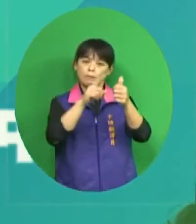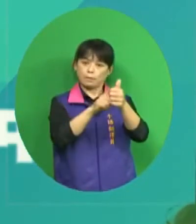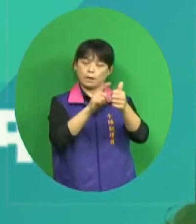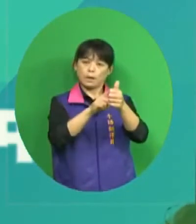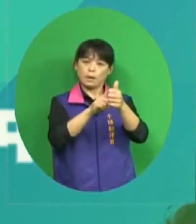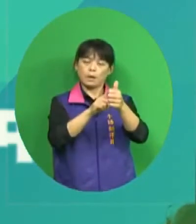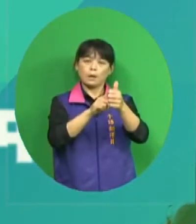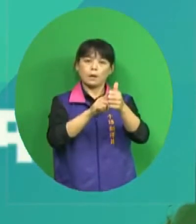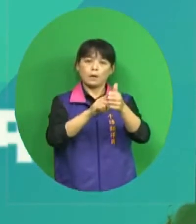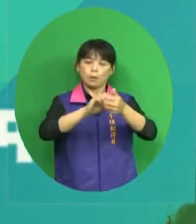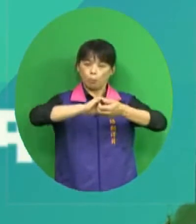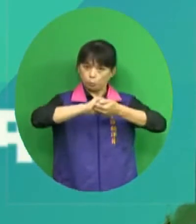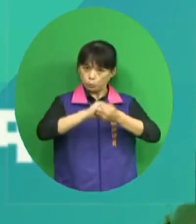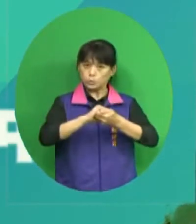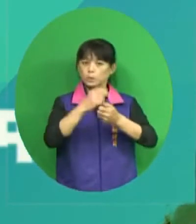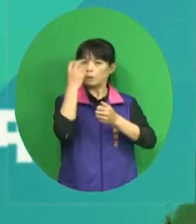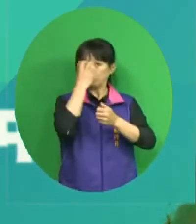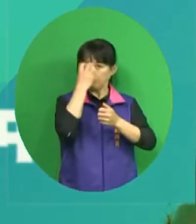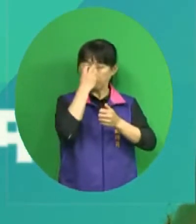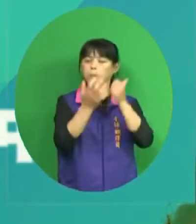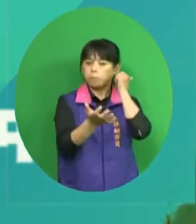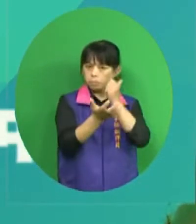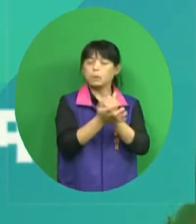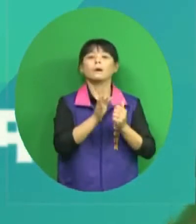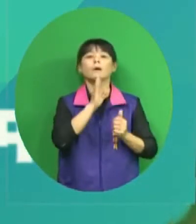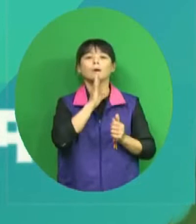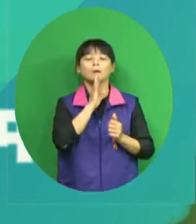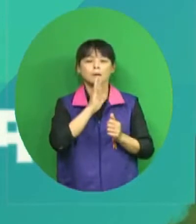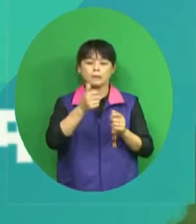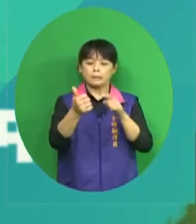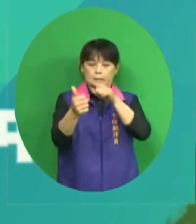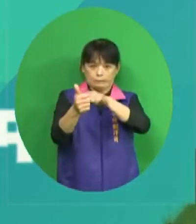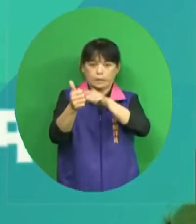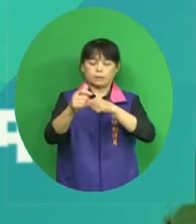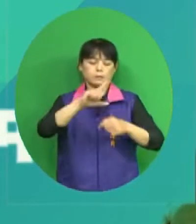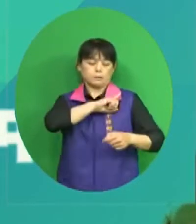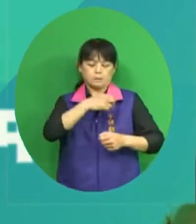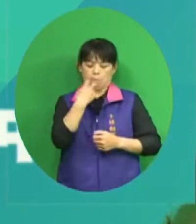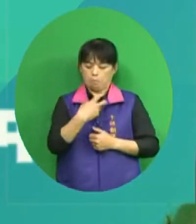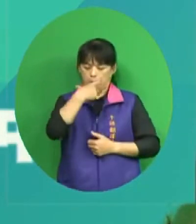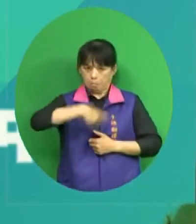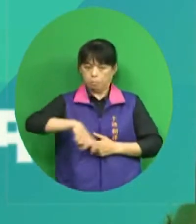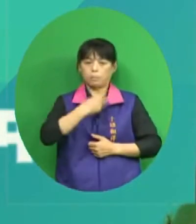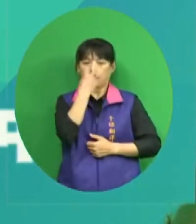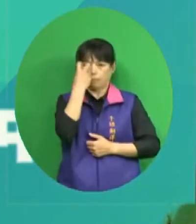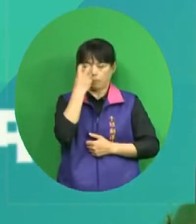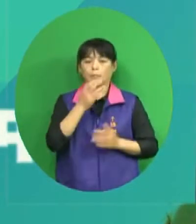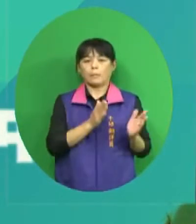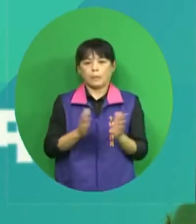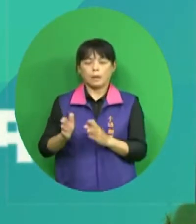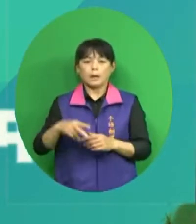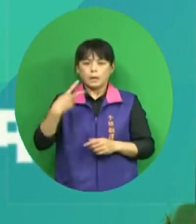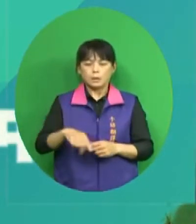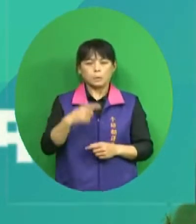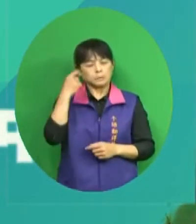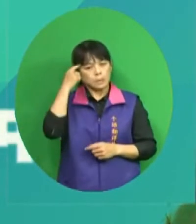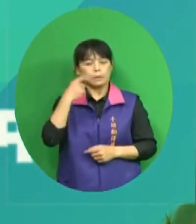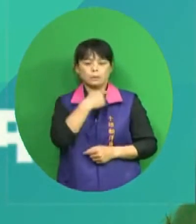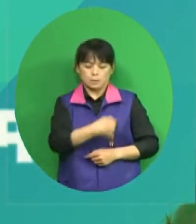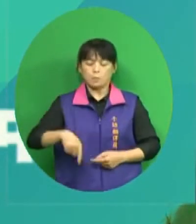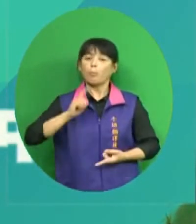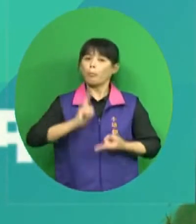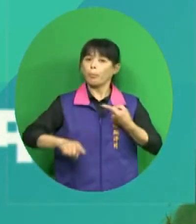事2963检验出之后，他自我健康管理，然后呢再重复身体不适呢，